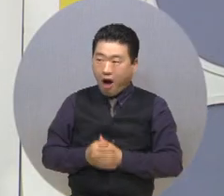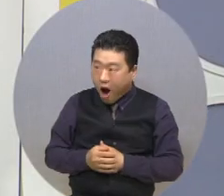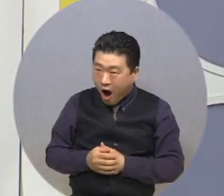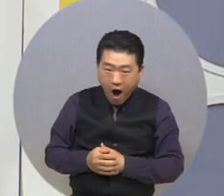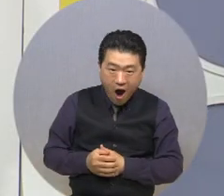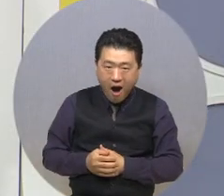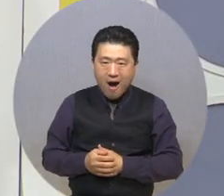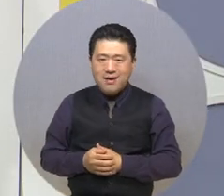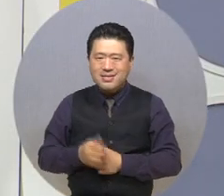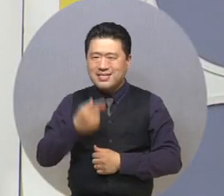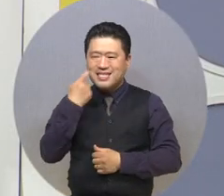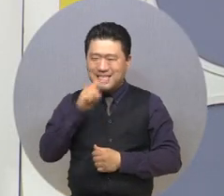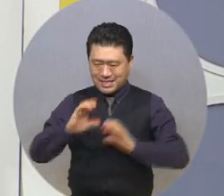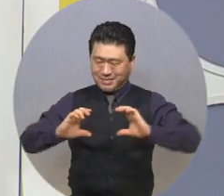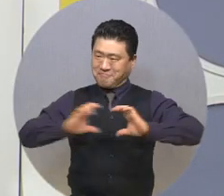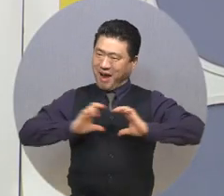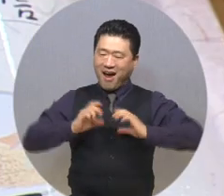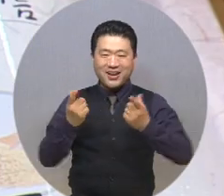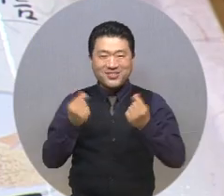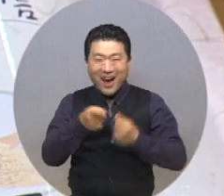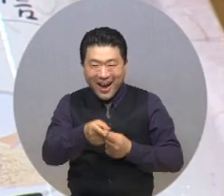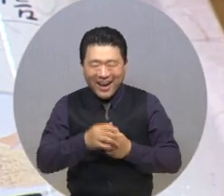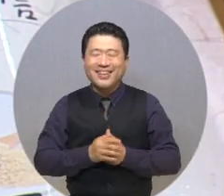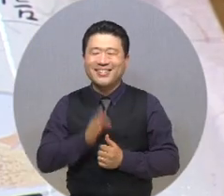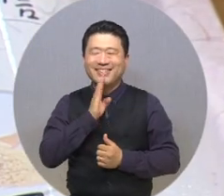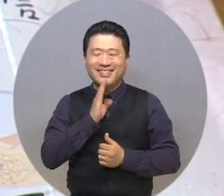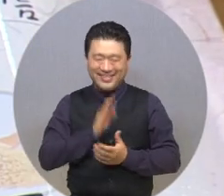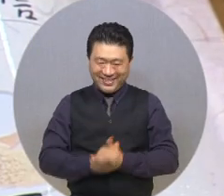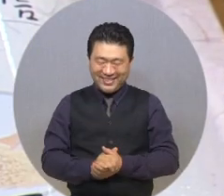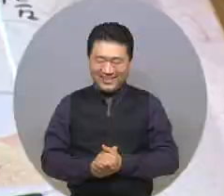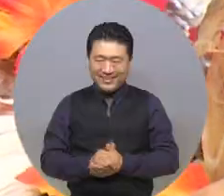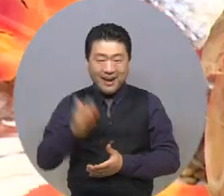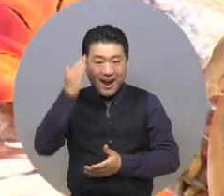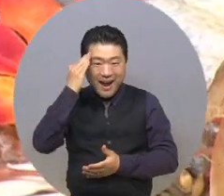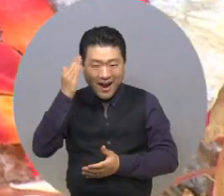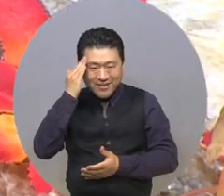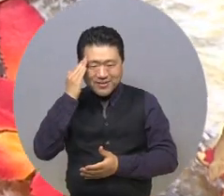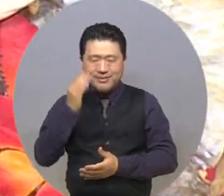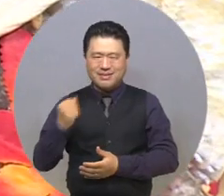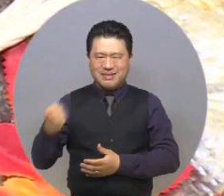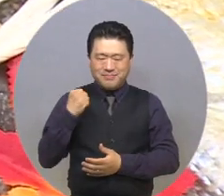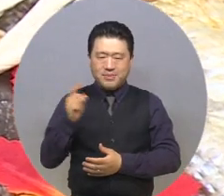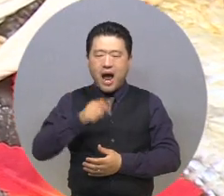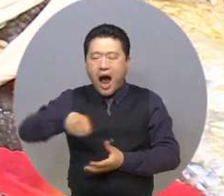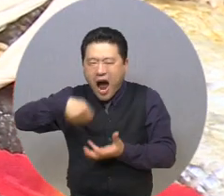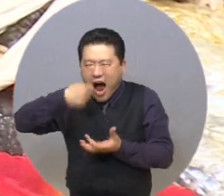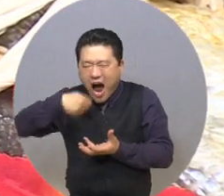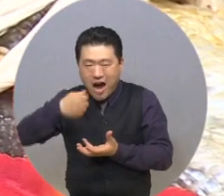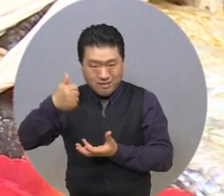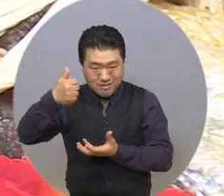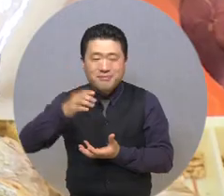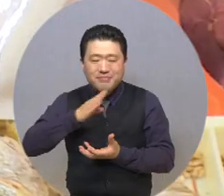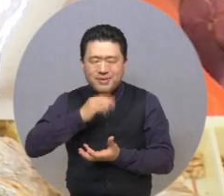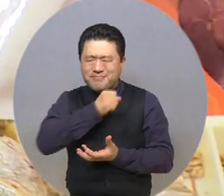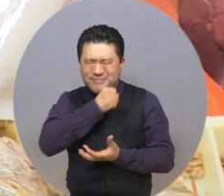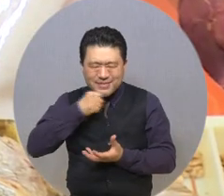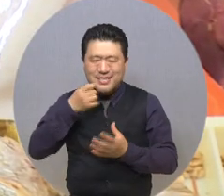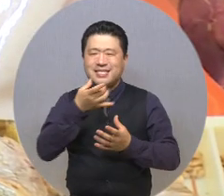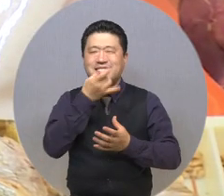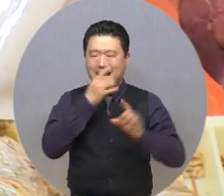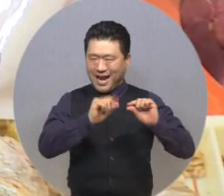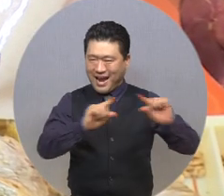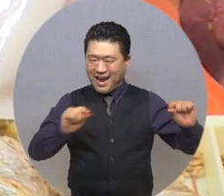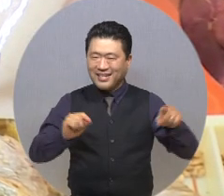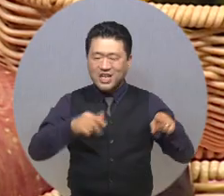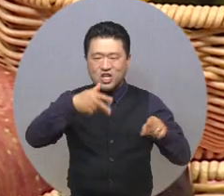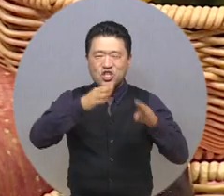다 금메달들이네요. 아, 그렇습니다. 이게. 이야. 한국의 희한 뭐 밥심 아닙니까? 그럼요. 우리 밥맛 좋은 전남쌀